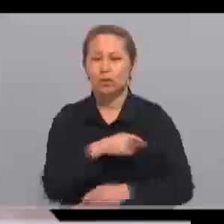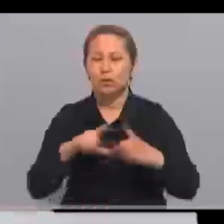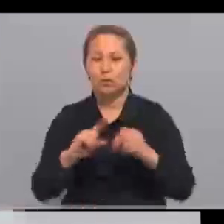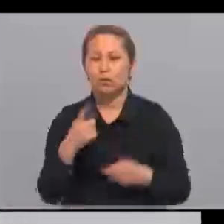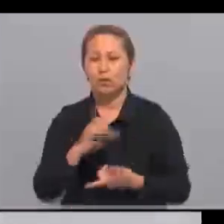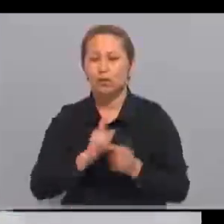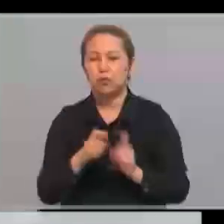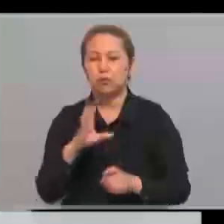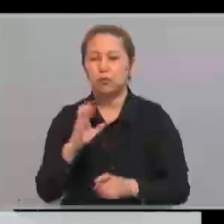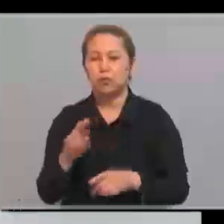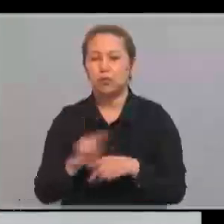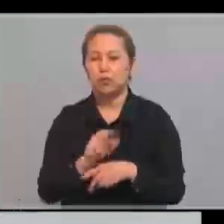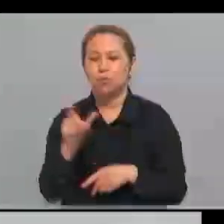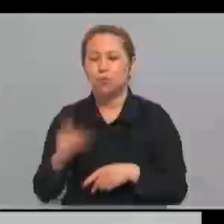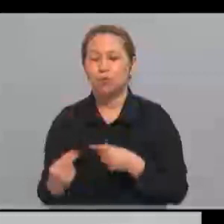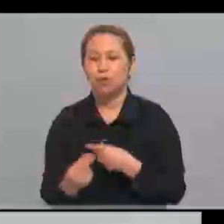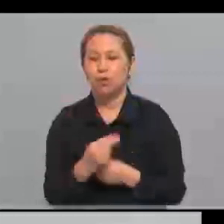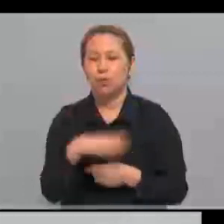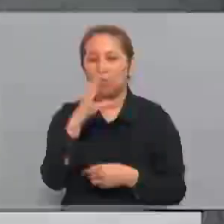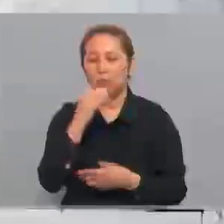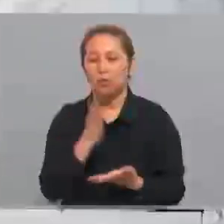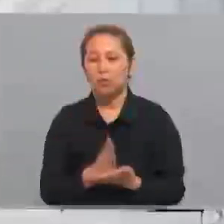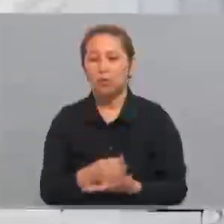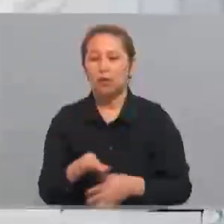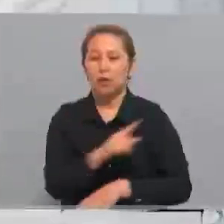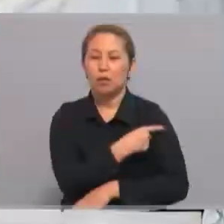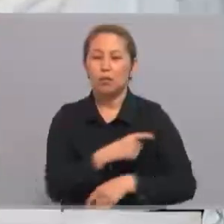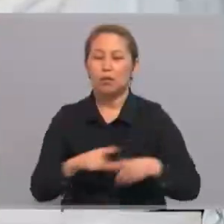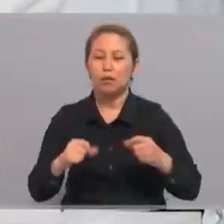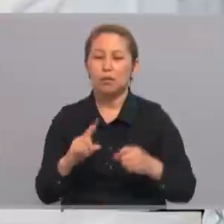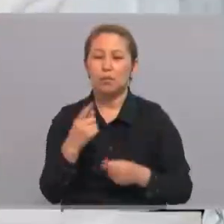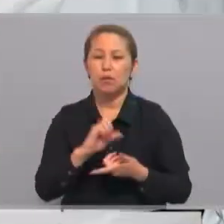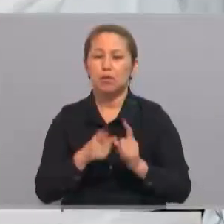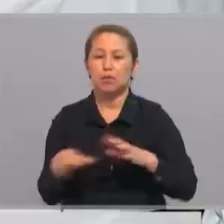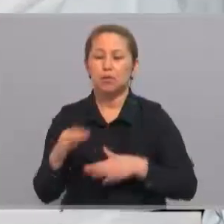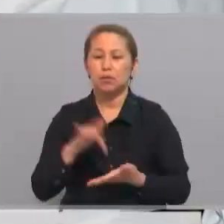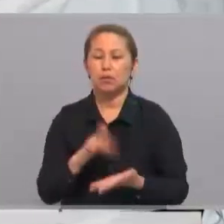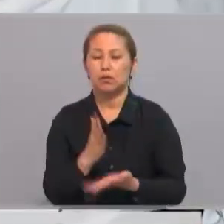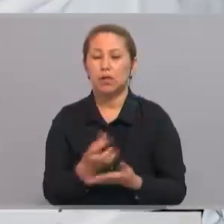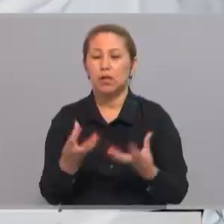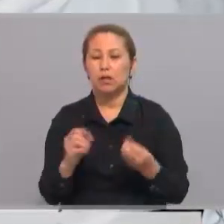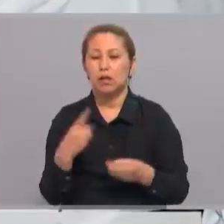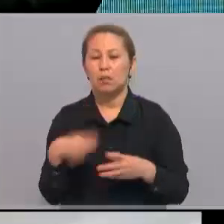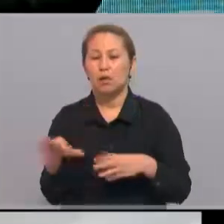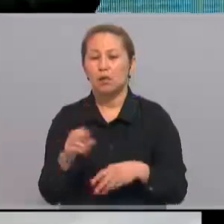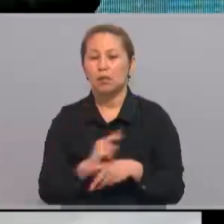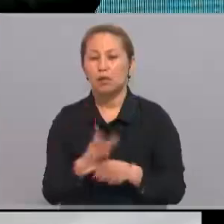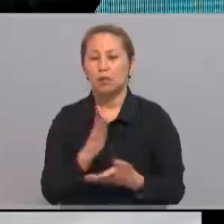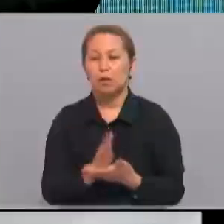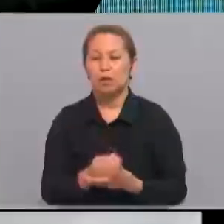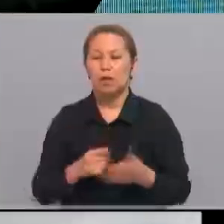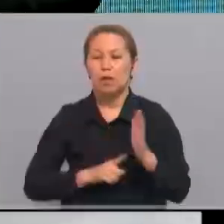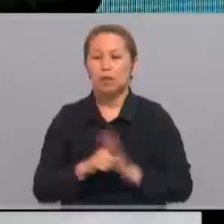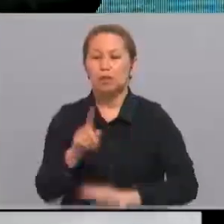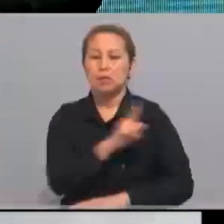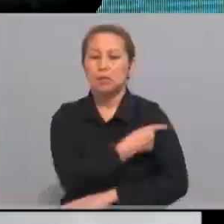бір ауысымда 500 емделушіні қабылдауға мүмкіндігі бар. Аурухана құрамында бір аудандық орталық аурухана, тағы бір аудандық емхана,